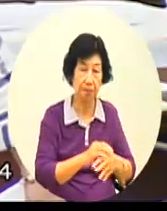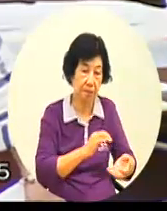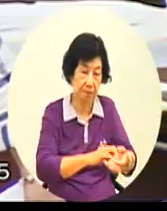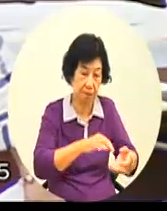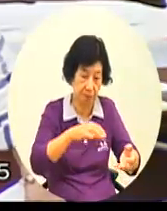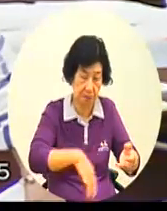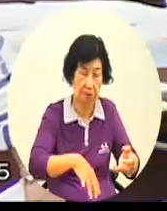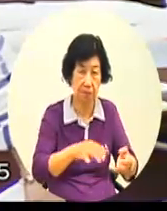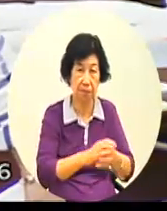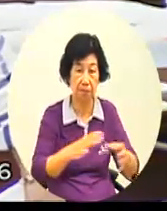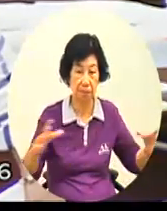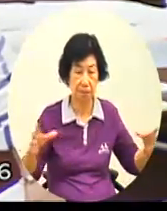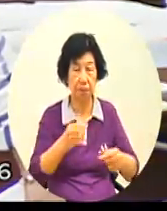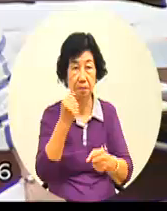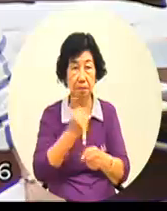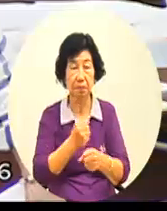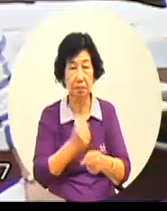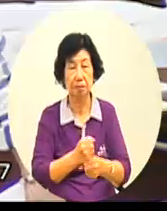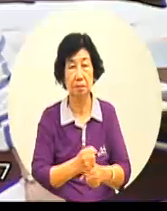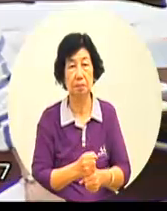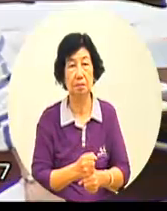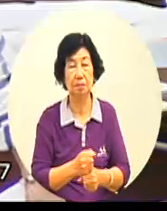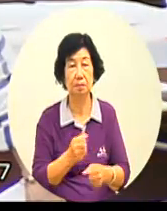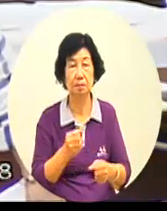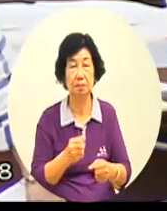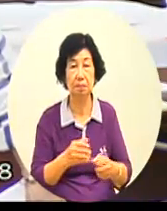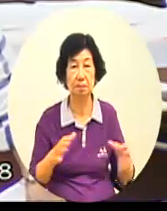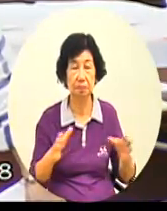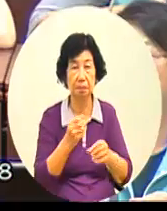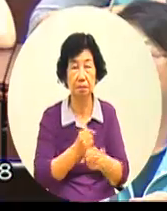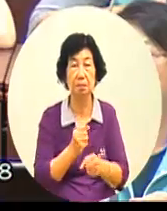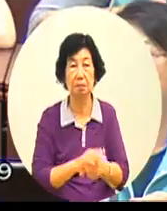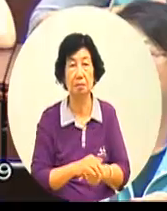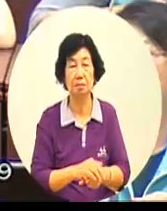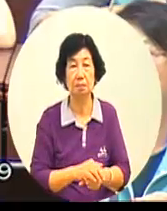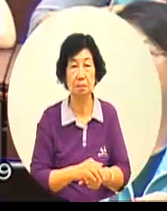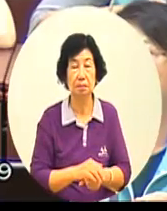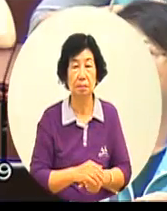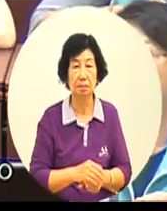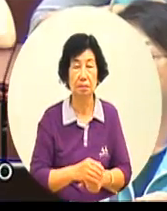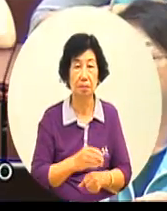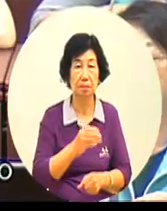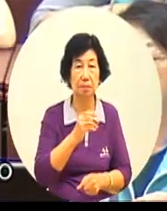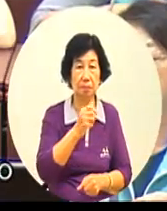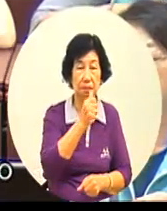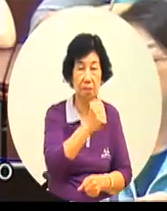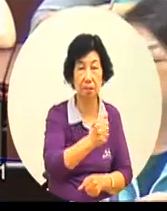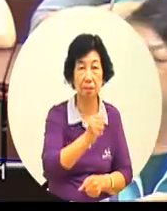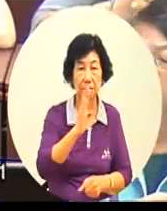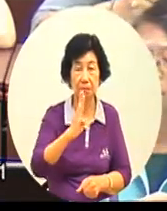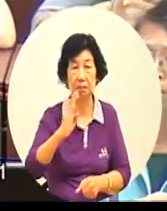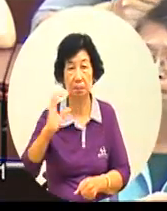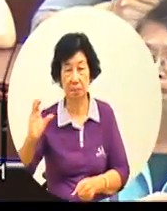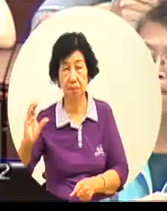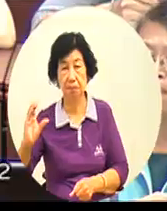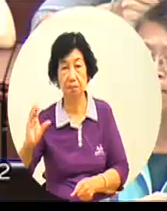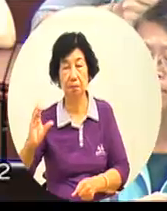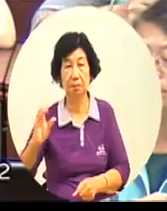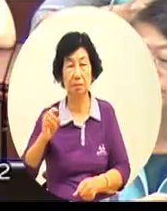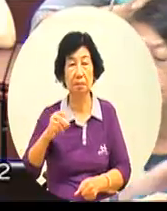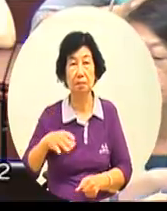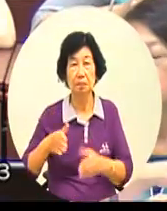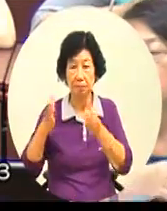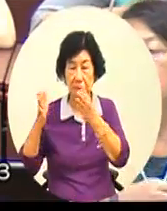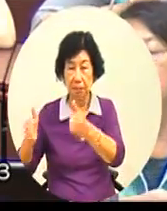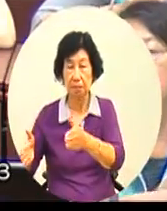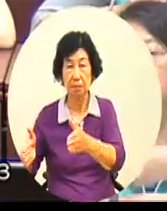去合作做这一块？ 其实现在 ABC 这个部分就是我们会朝这个方向来做，就是其